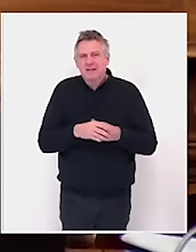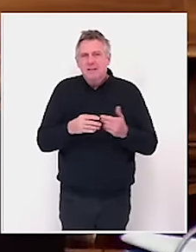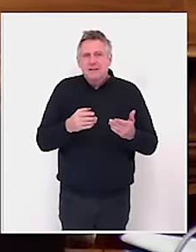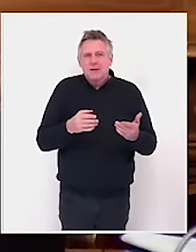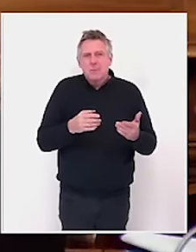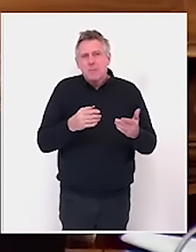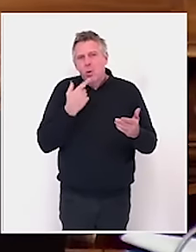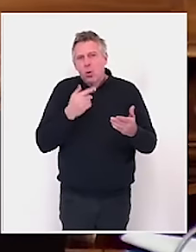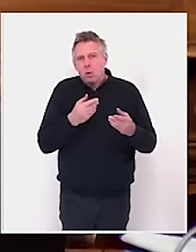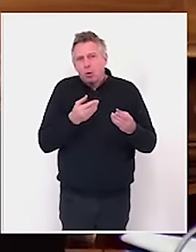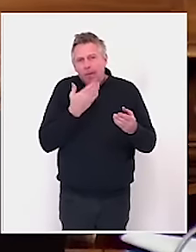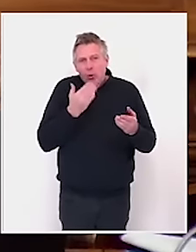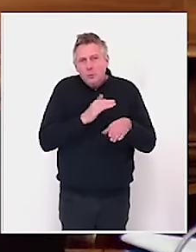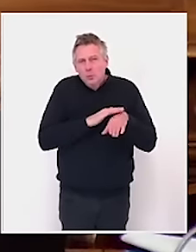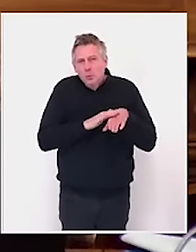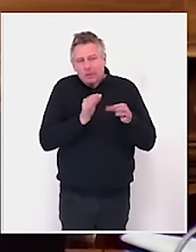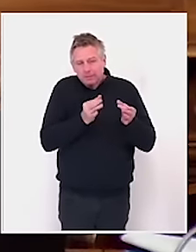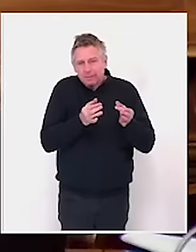quelques angles. Mais nous,